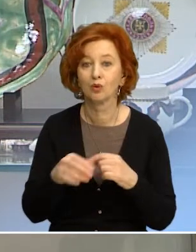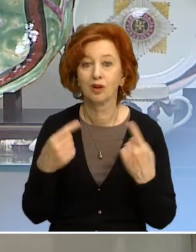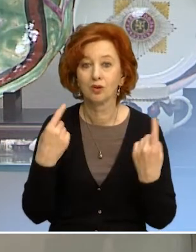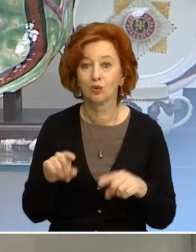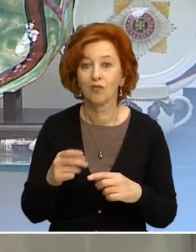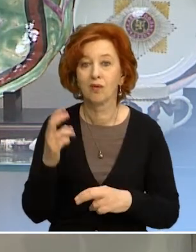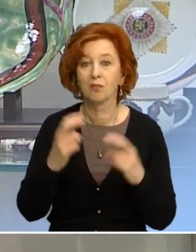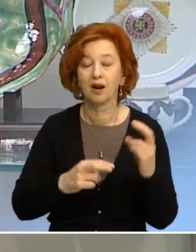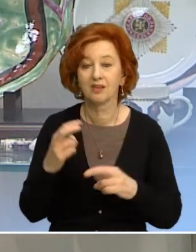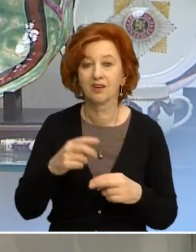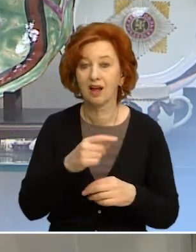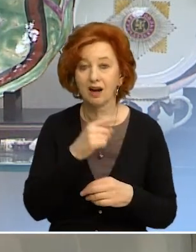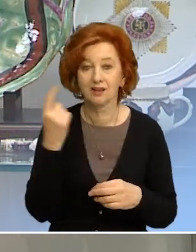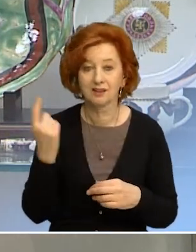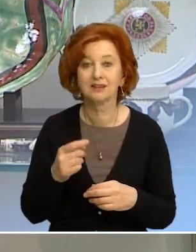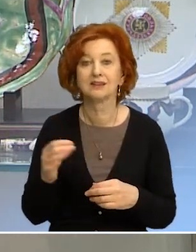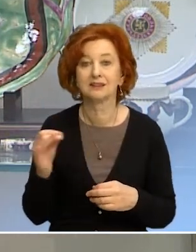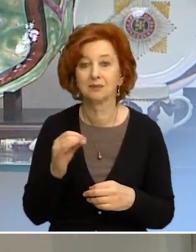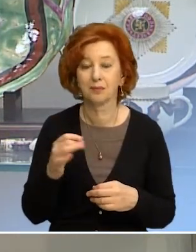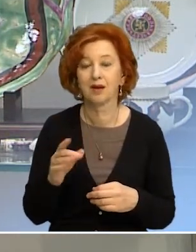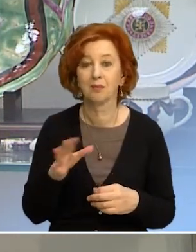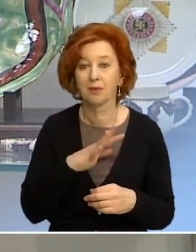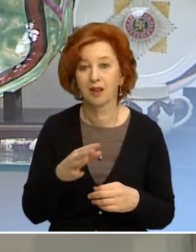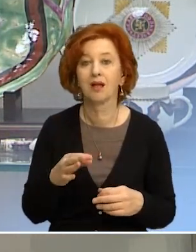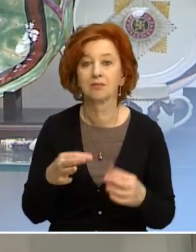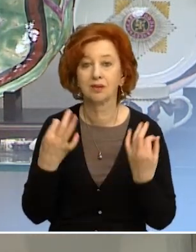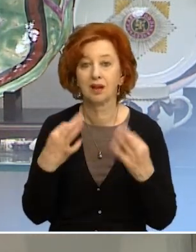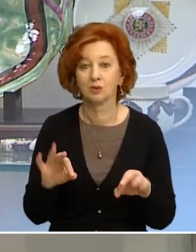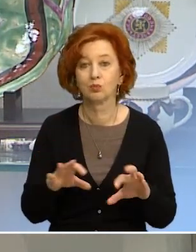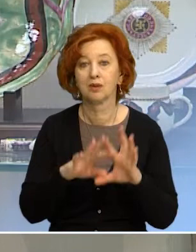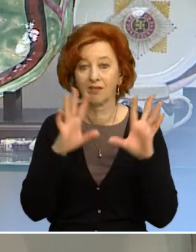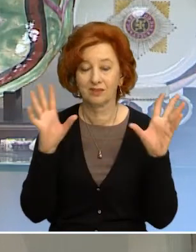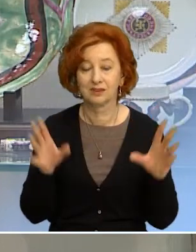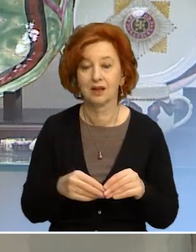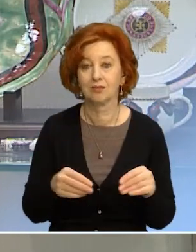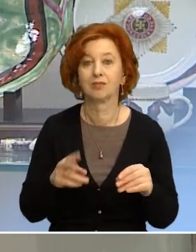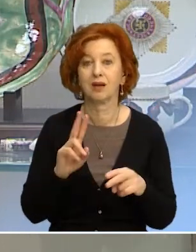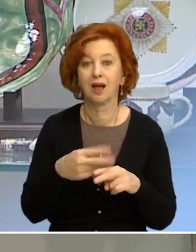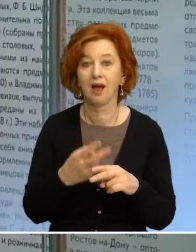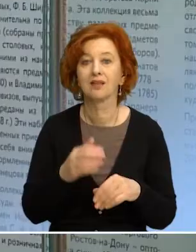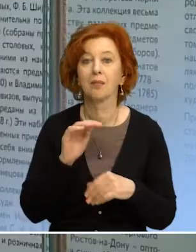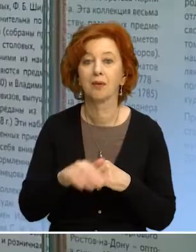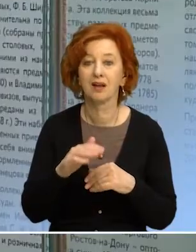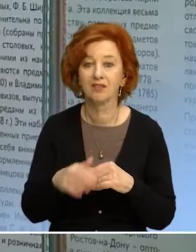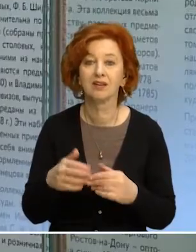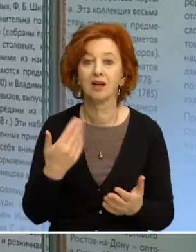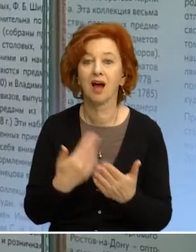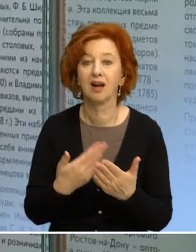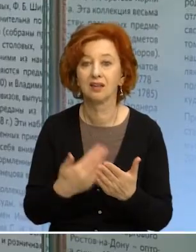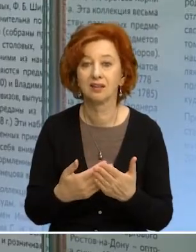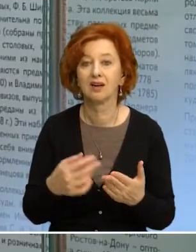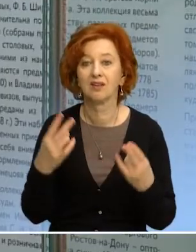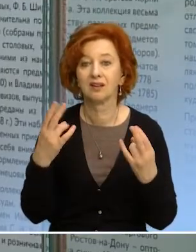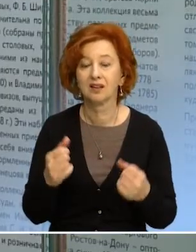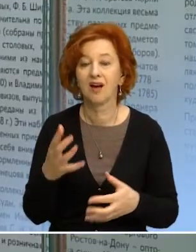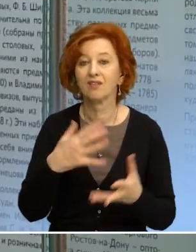другого знаменитого производителя Российской империи действительно была доступна всем. Этот производитель ориентировался